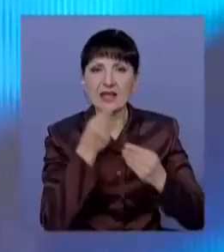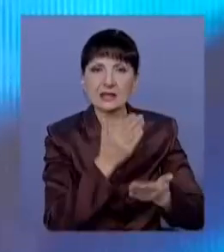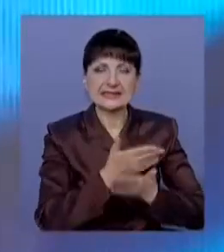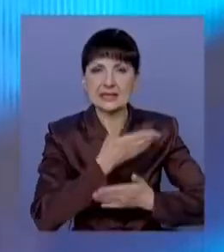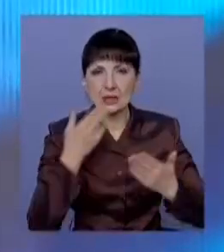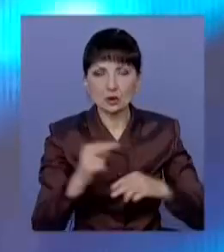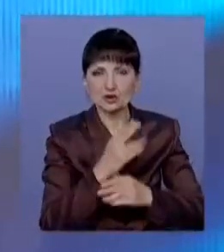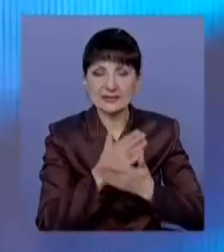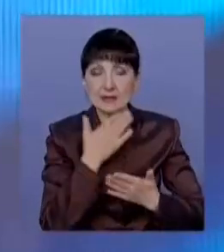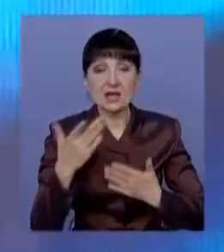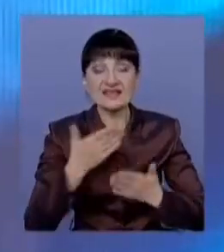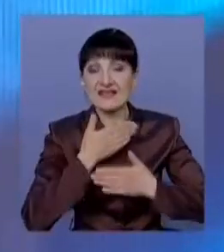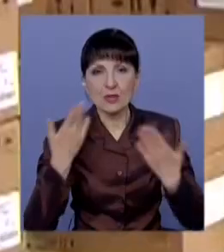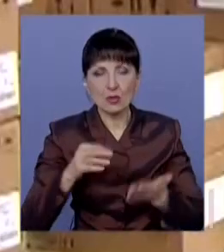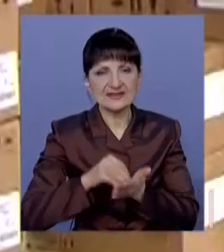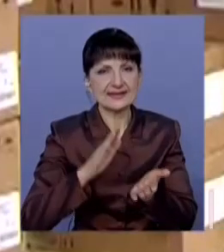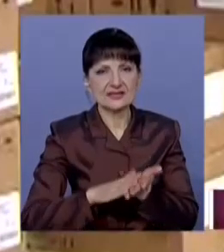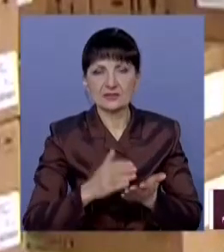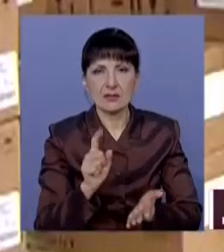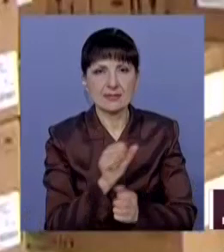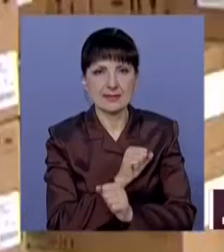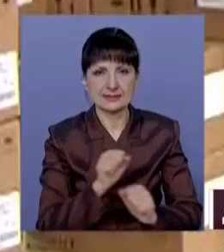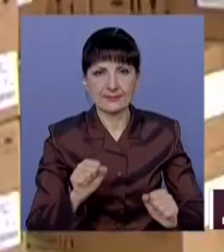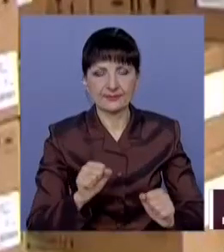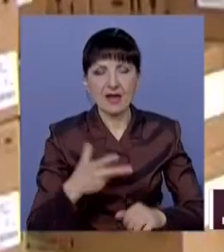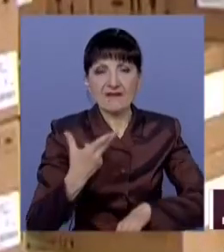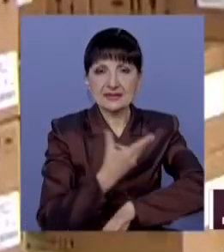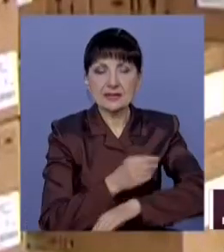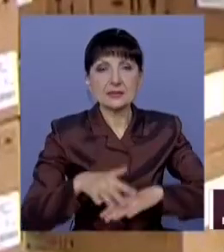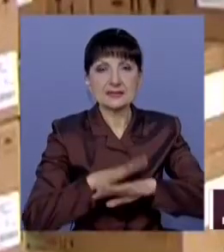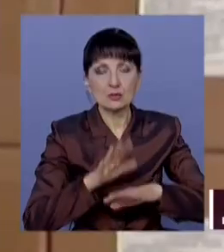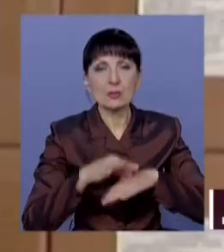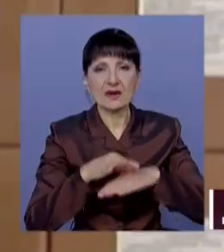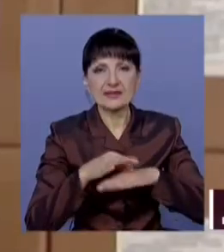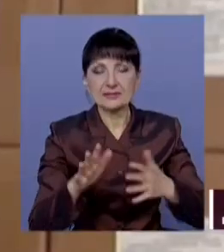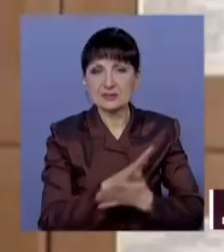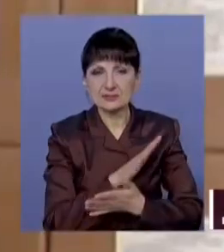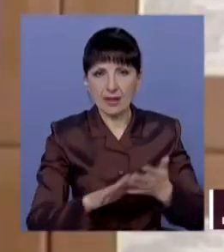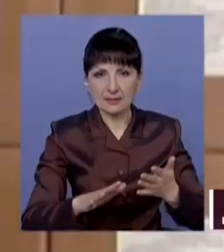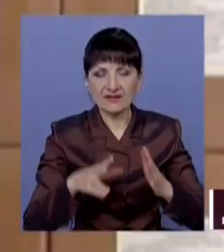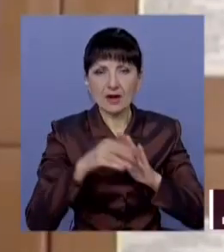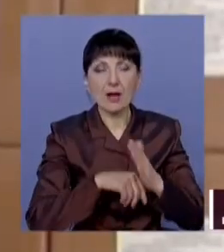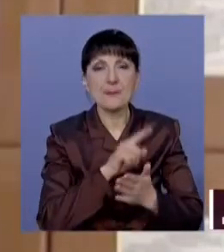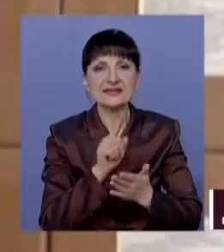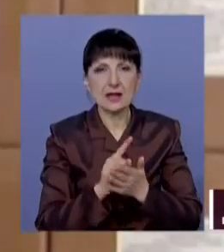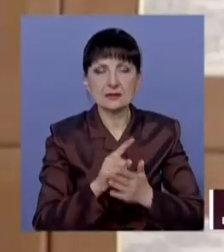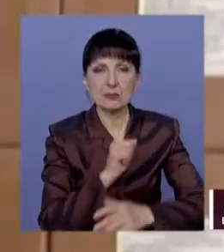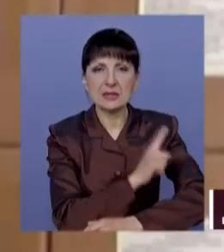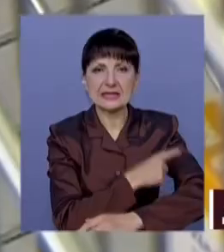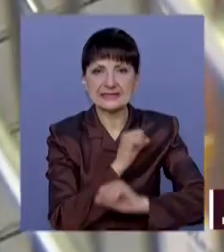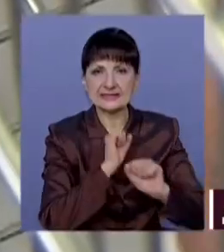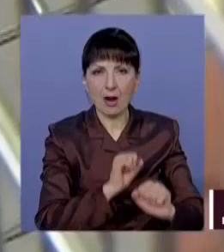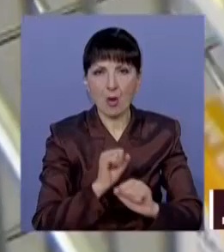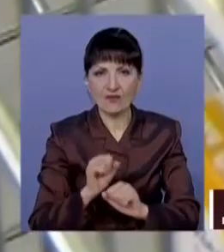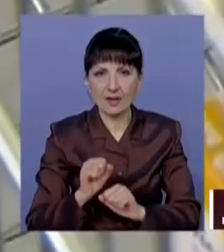будет, то данный препарат не может быть зарегистрирован. Вакцинация населения будет проводиться бесплатно в рамках обязательного медицинского страхования.